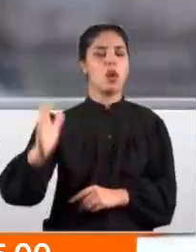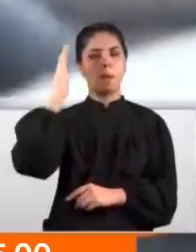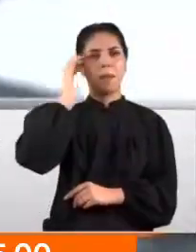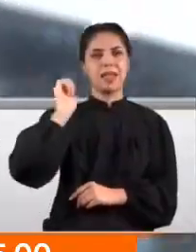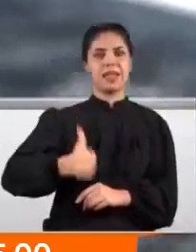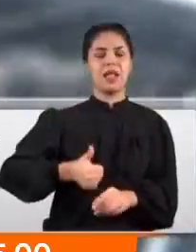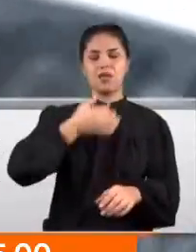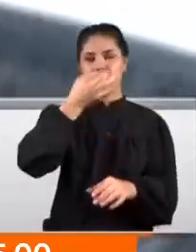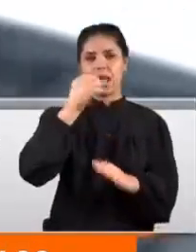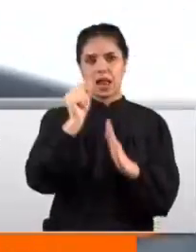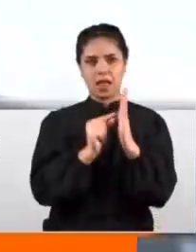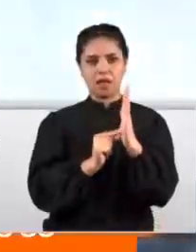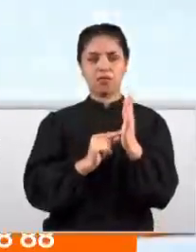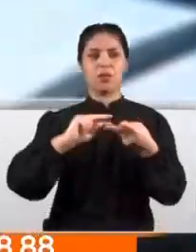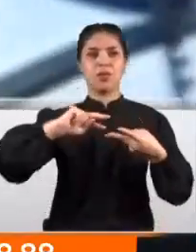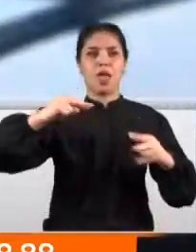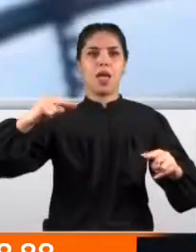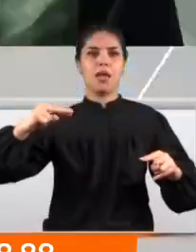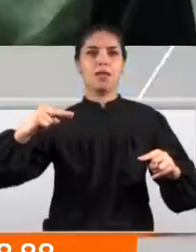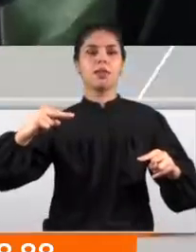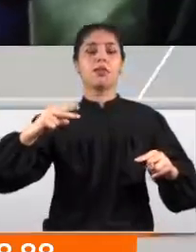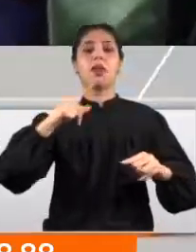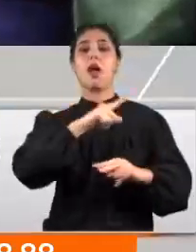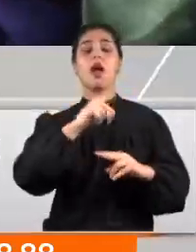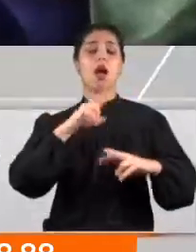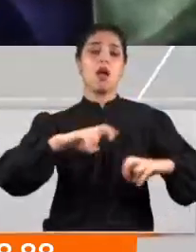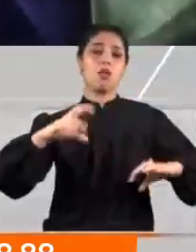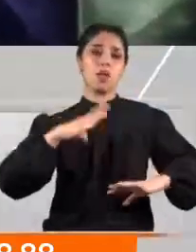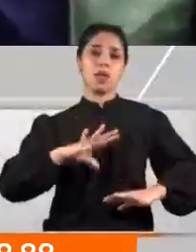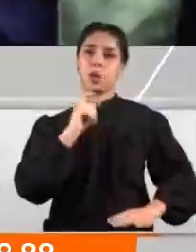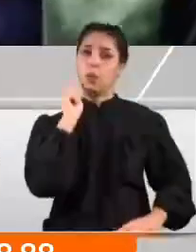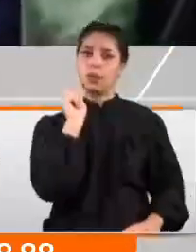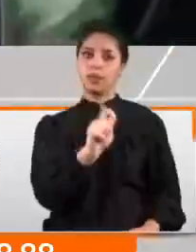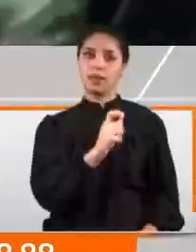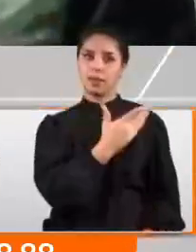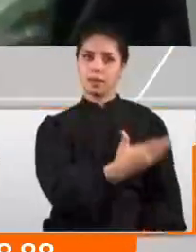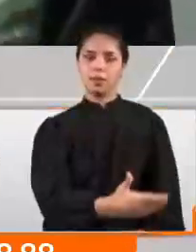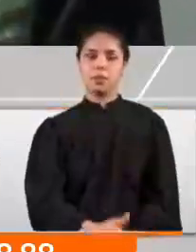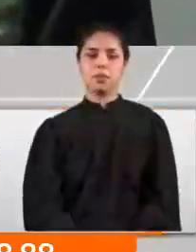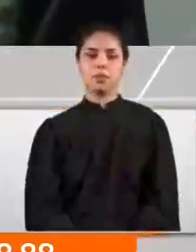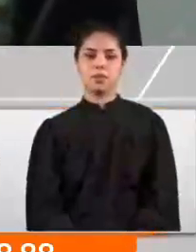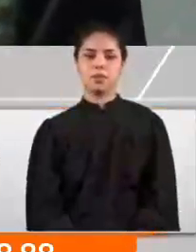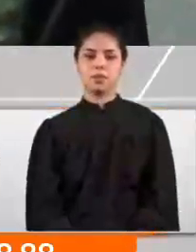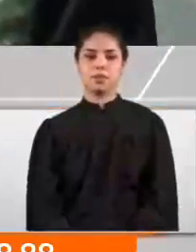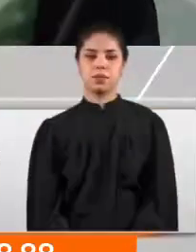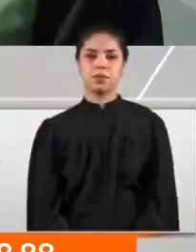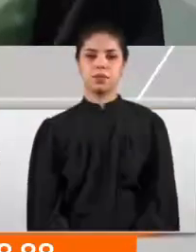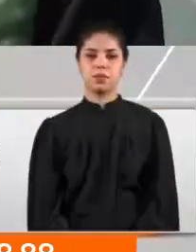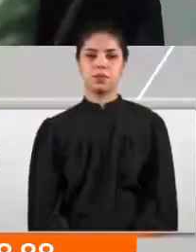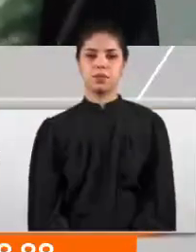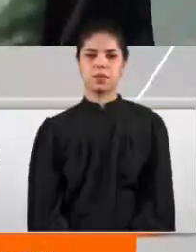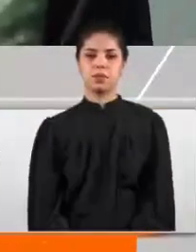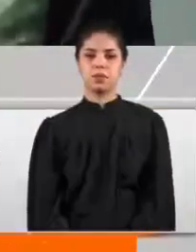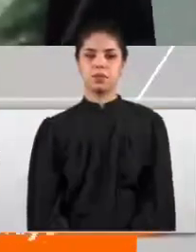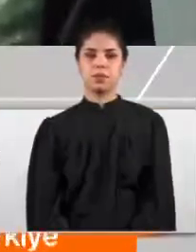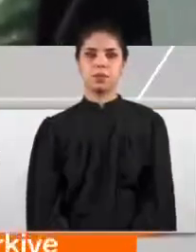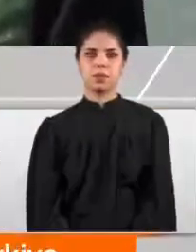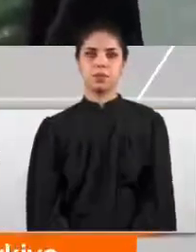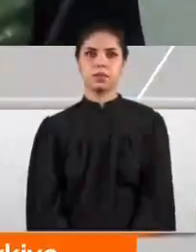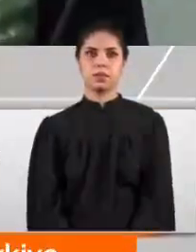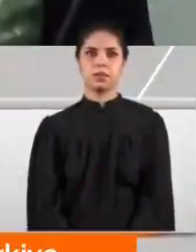Fetih kabir ve DNA eşleştirmesi talebinde bulundu nereden bakarsanız Bakın başsavcılığının bu soru işaretlerini gidermesi kamu vicdanını